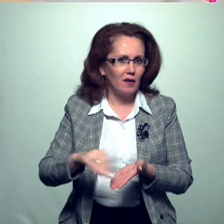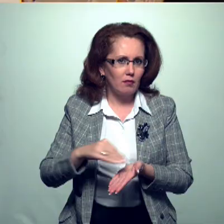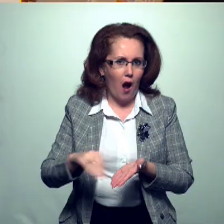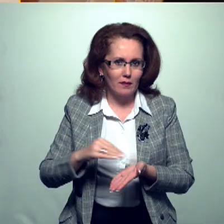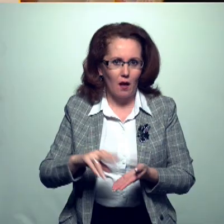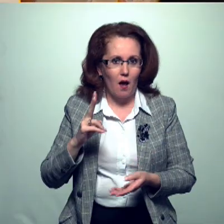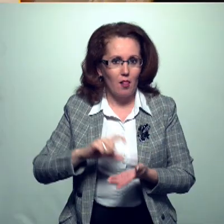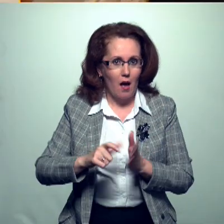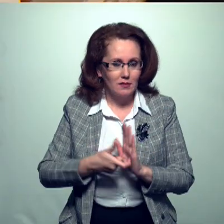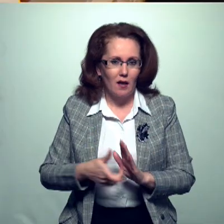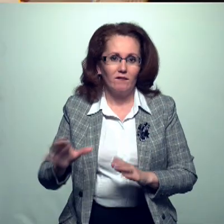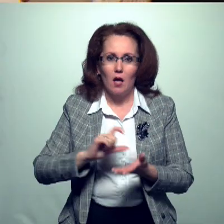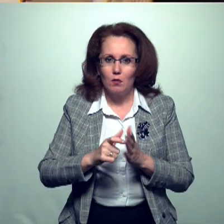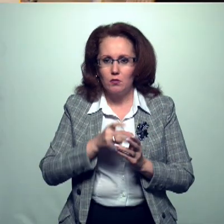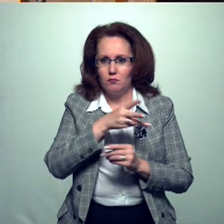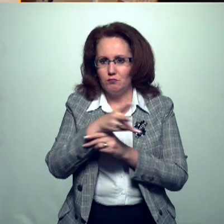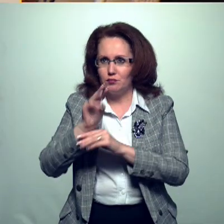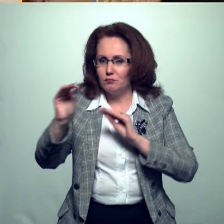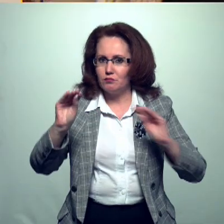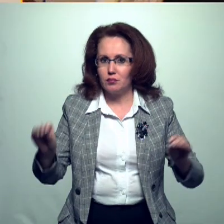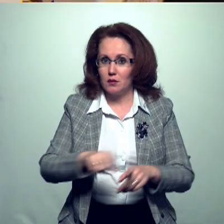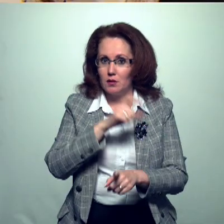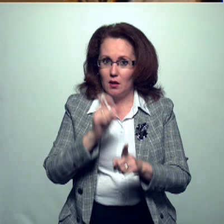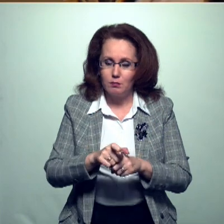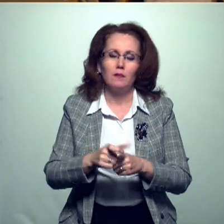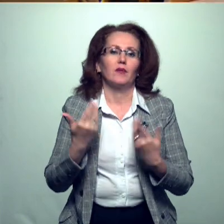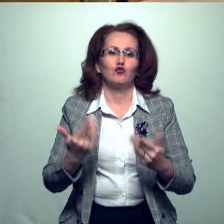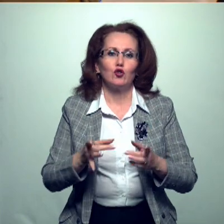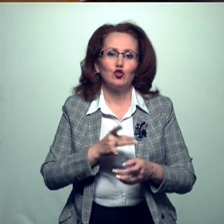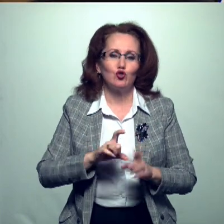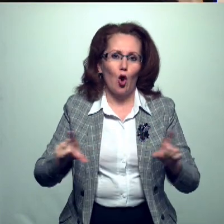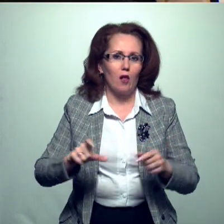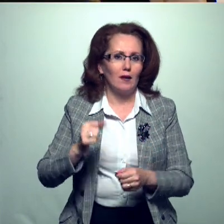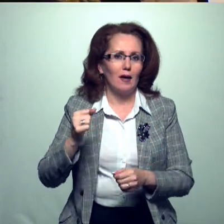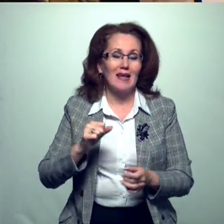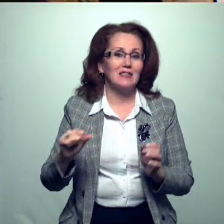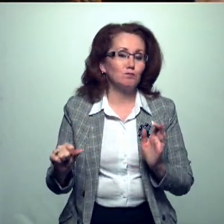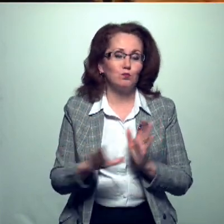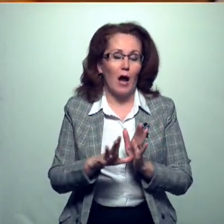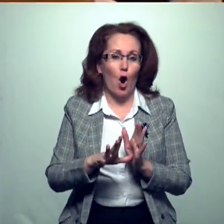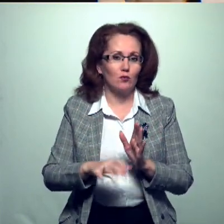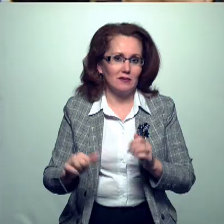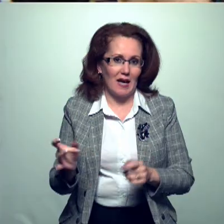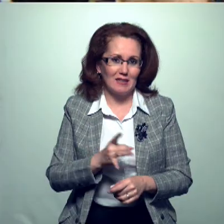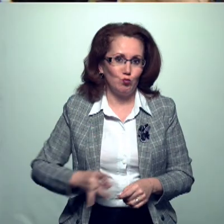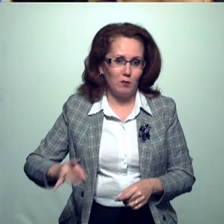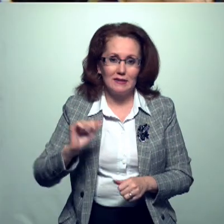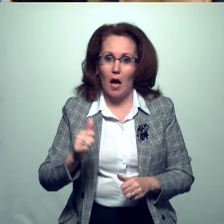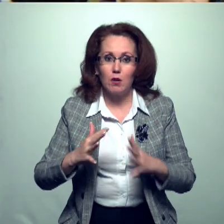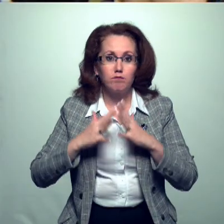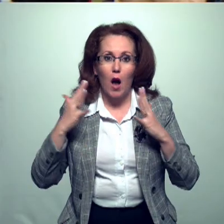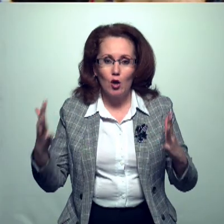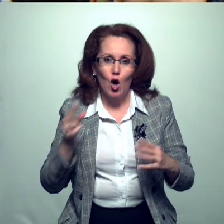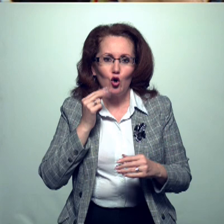Все помещения оборудованы видеокамерами. Школа уже поставила республиканский рекорд. Самое большое, наверное, в городе, и это тоже